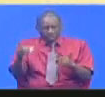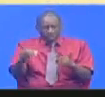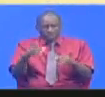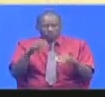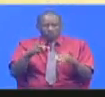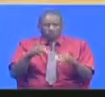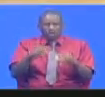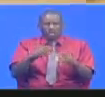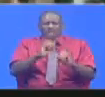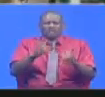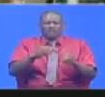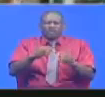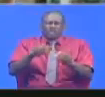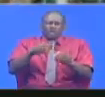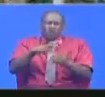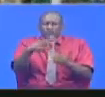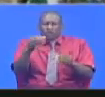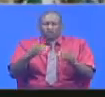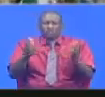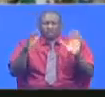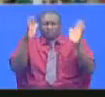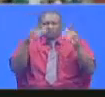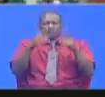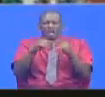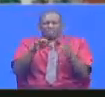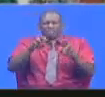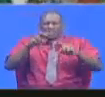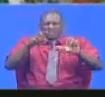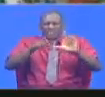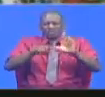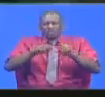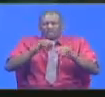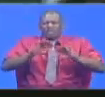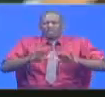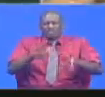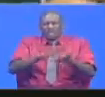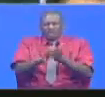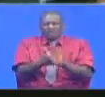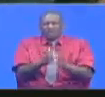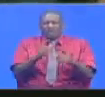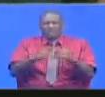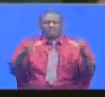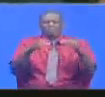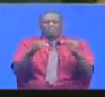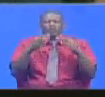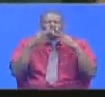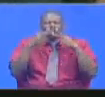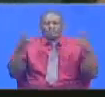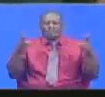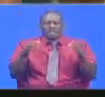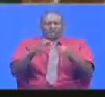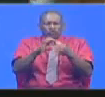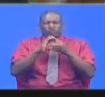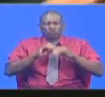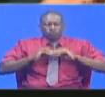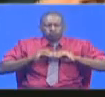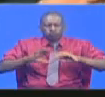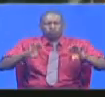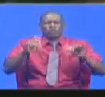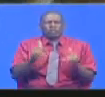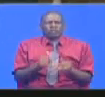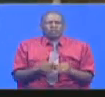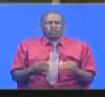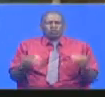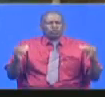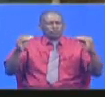jukwani vilisalia wazi, lakini hilo halikuzuia ujumbe wa amani na umoja kuenezwa. We are assembled